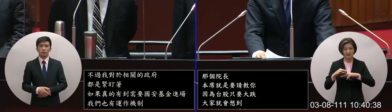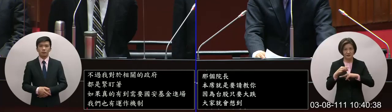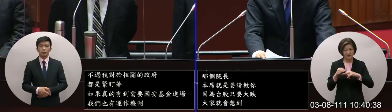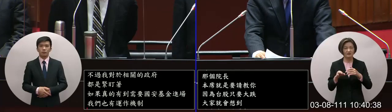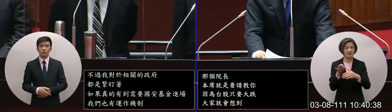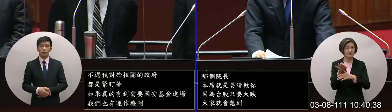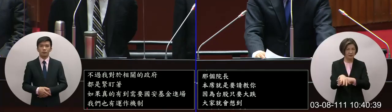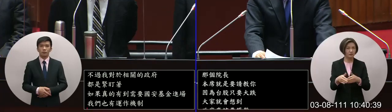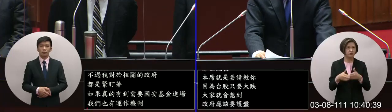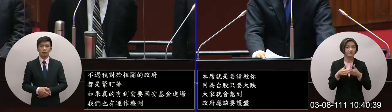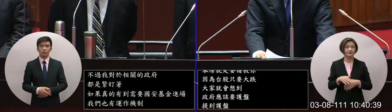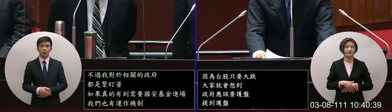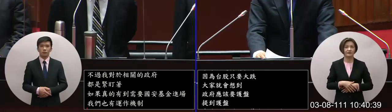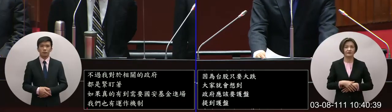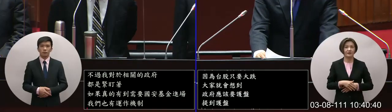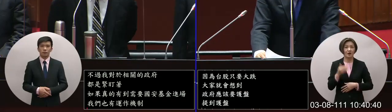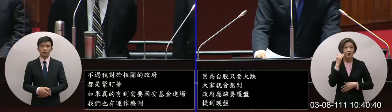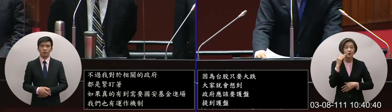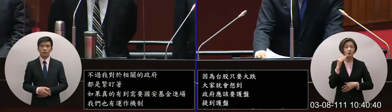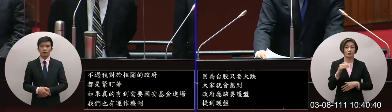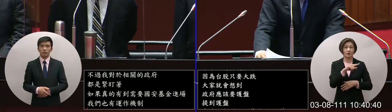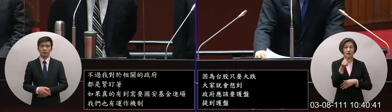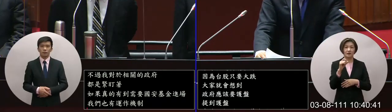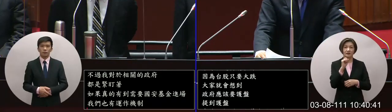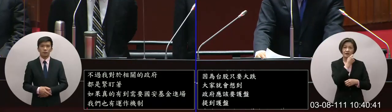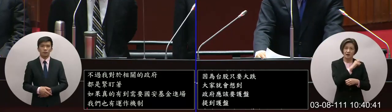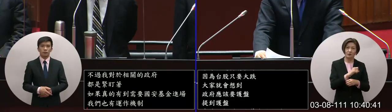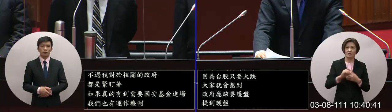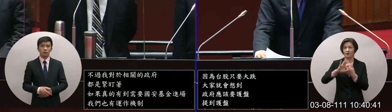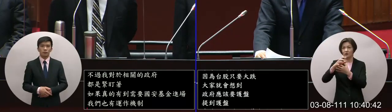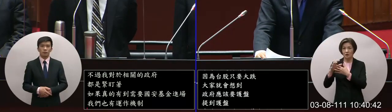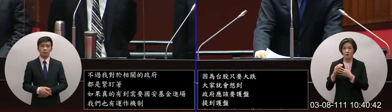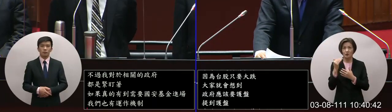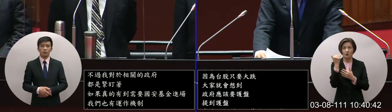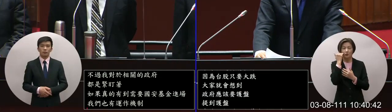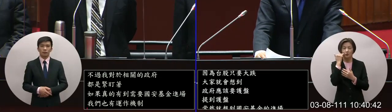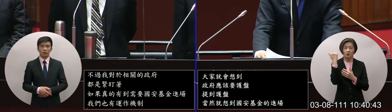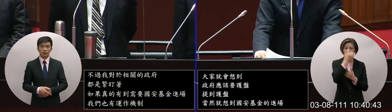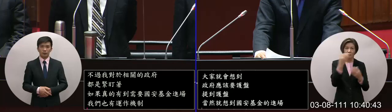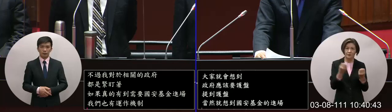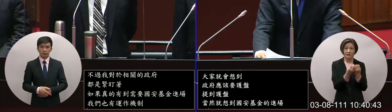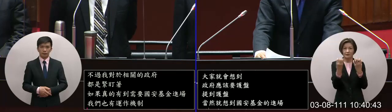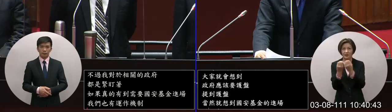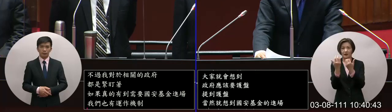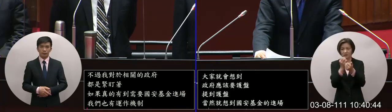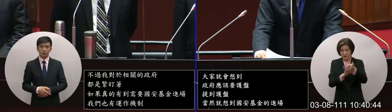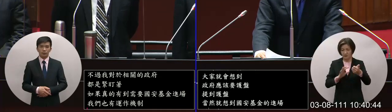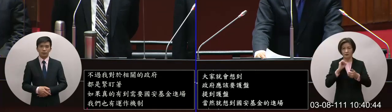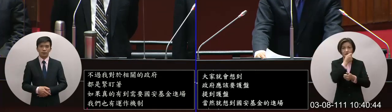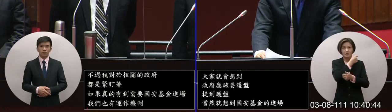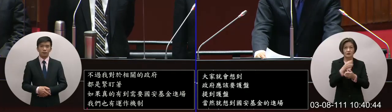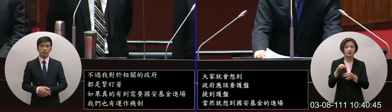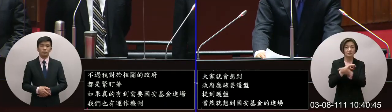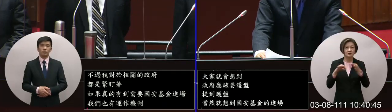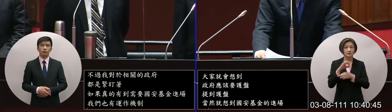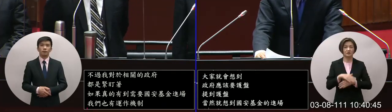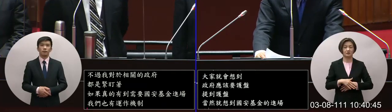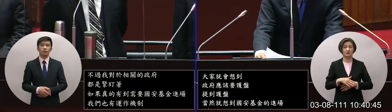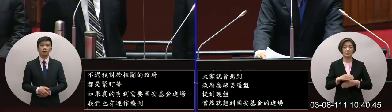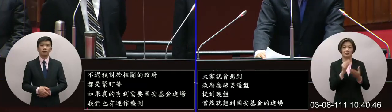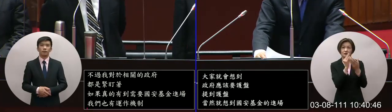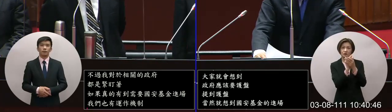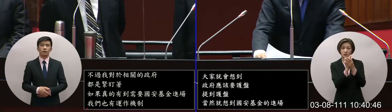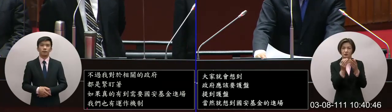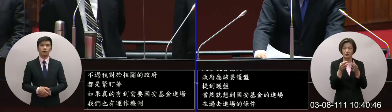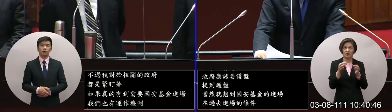多半是因为遭逢国内外重大的事件，而且影响到台湾嘛。哦，那股市剧烈的波动，